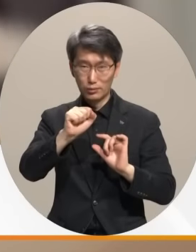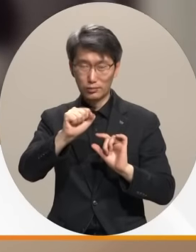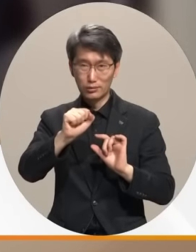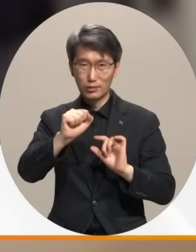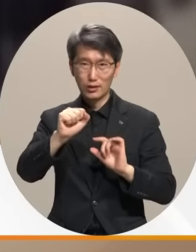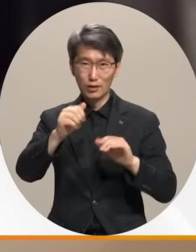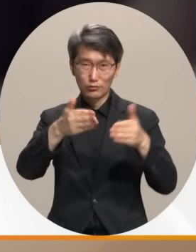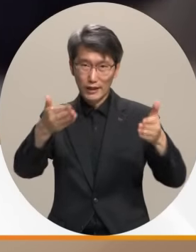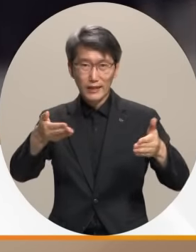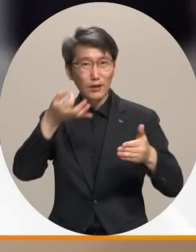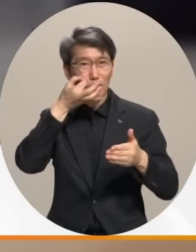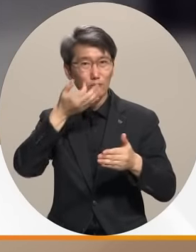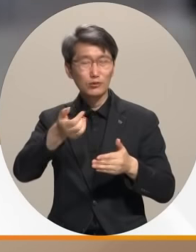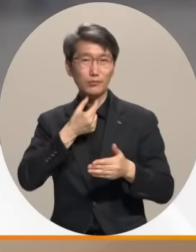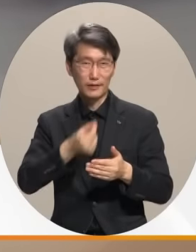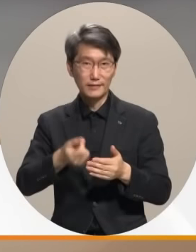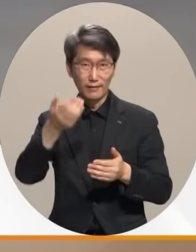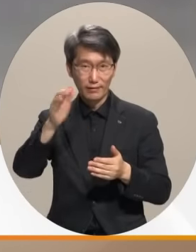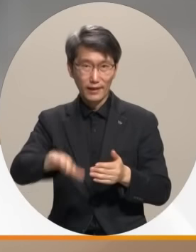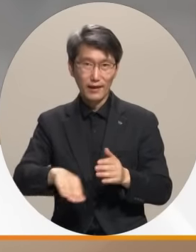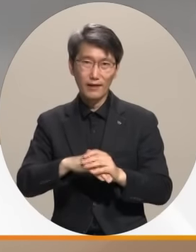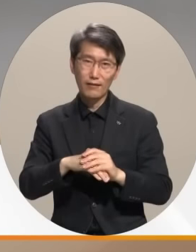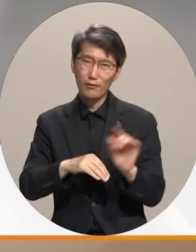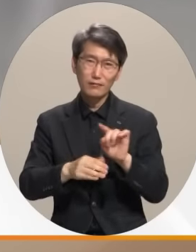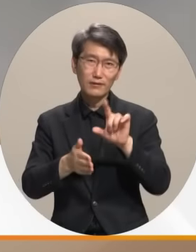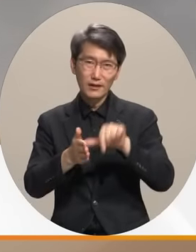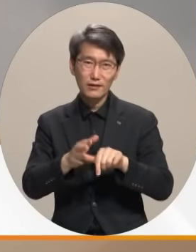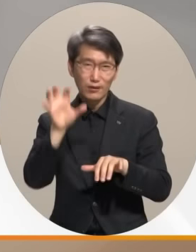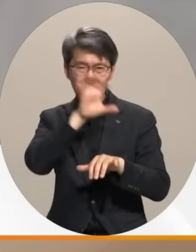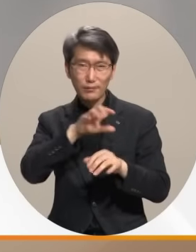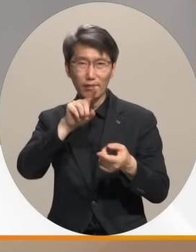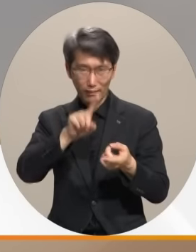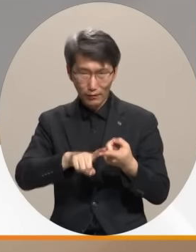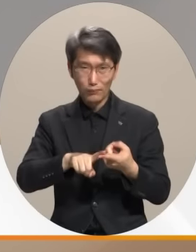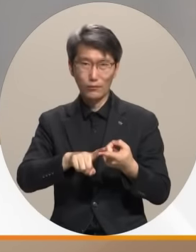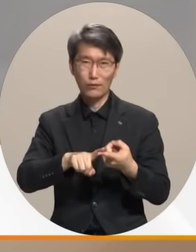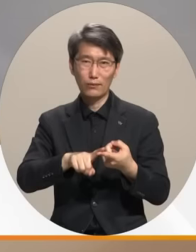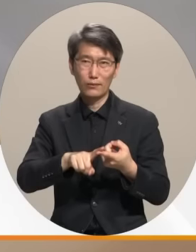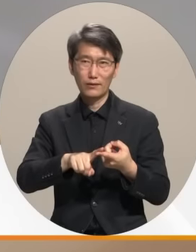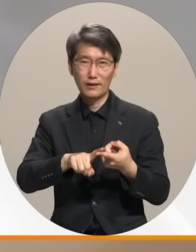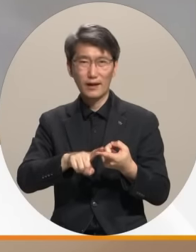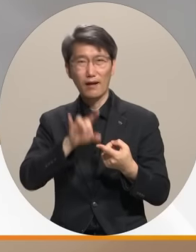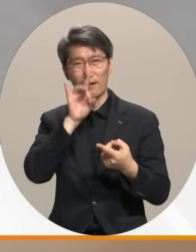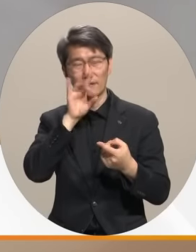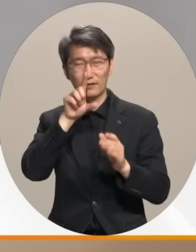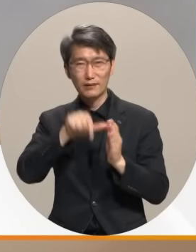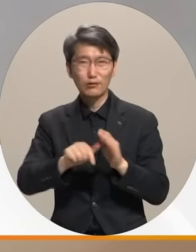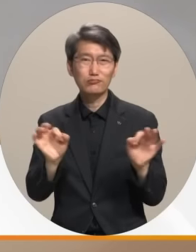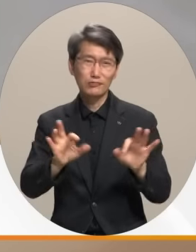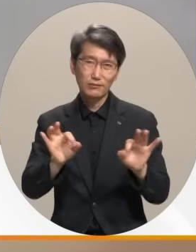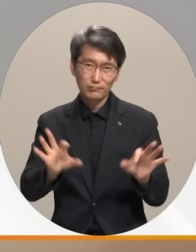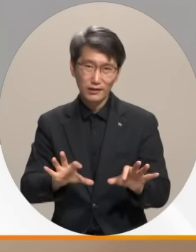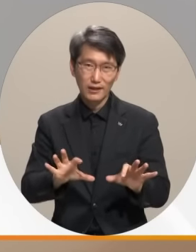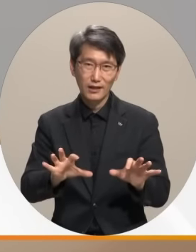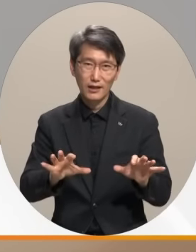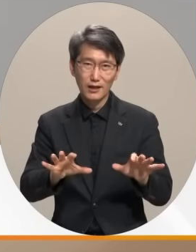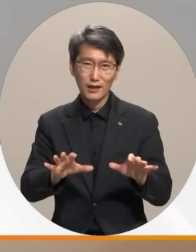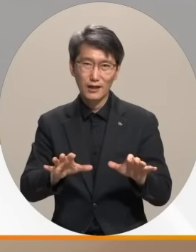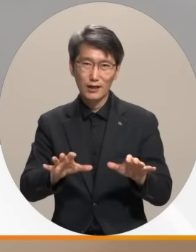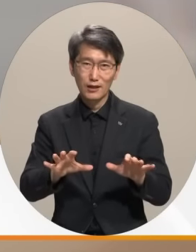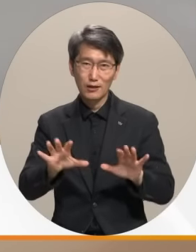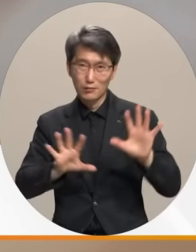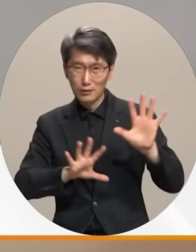무대에서 보여 드리고 싶었는데 어쩔 때는 연습한대로 나오지 못한 순간들이 무대에서의